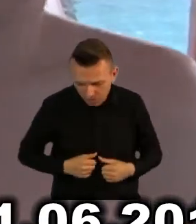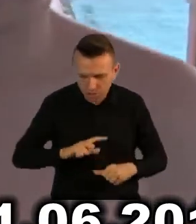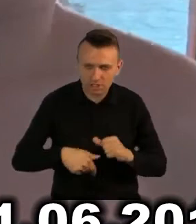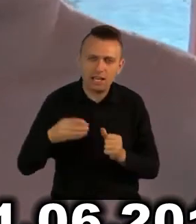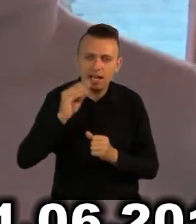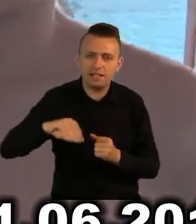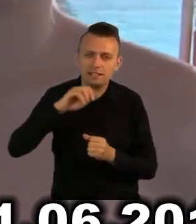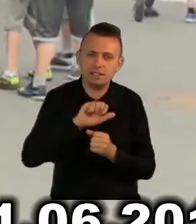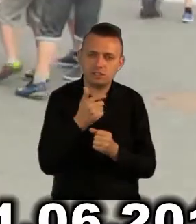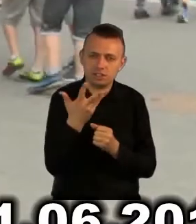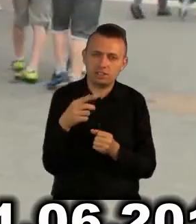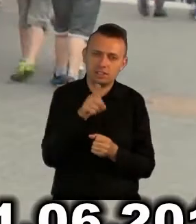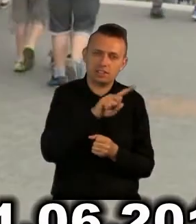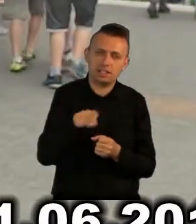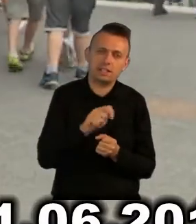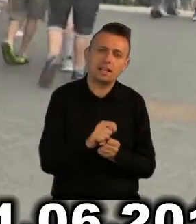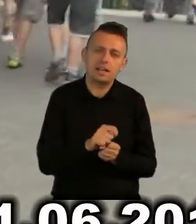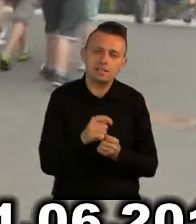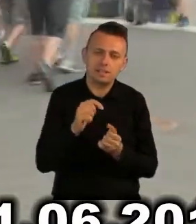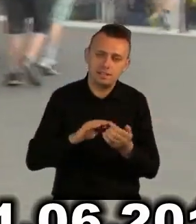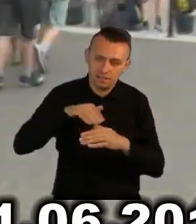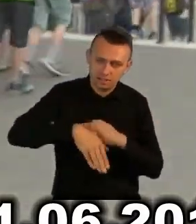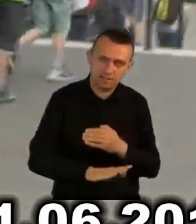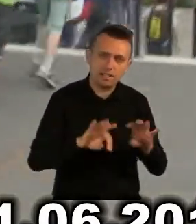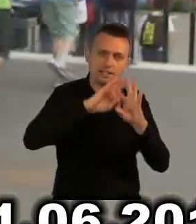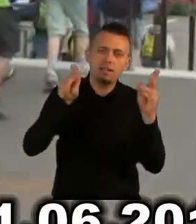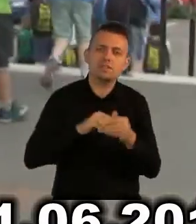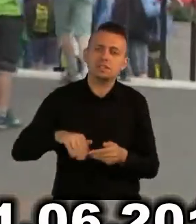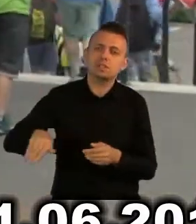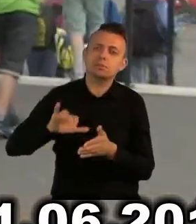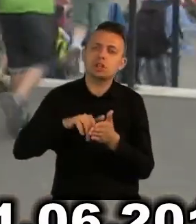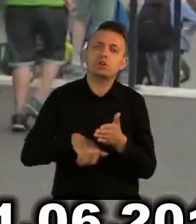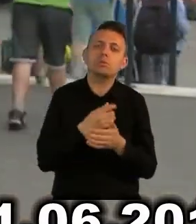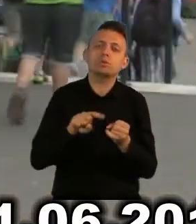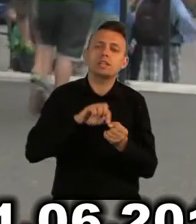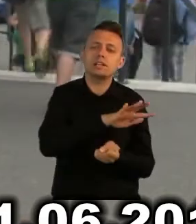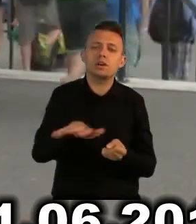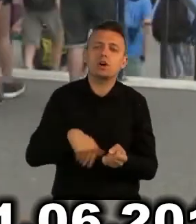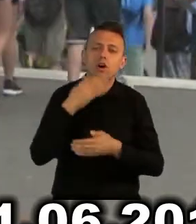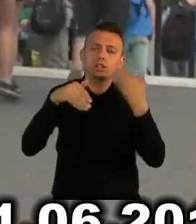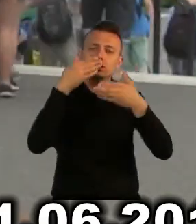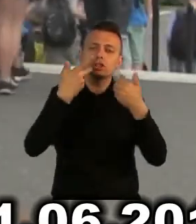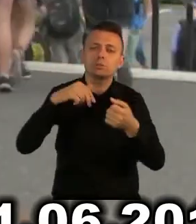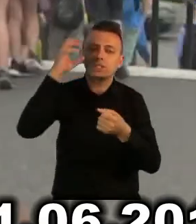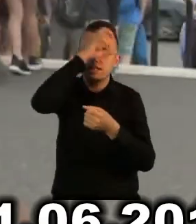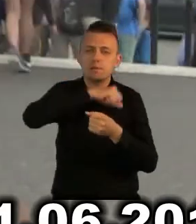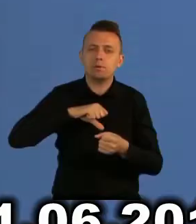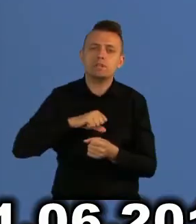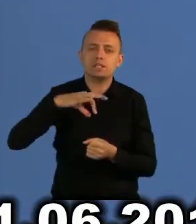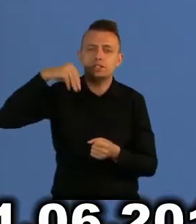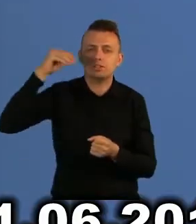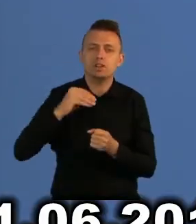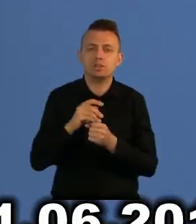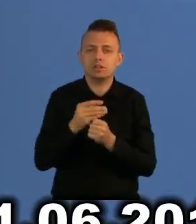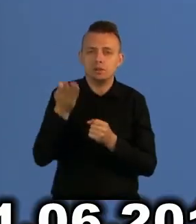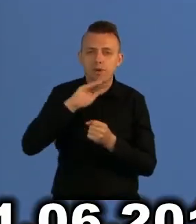razy pozjeżdżam. Wszystkim dzieciom z Kutnej okolic życzymy niesamowitych prezentów i niezapomnianych chwil spędzonych podczas swojego święta.